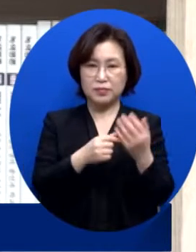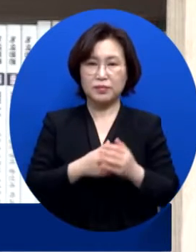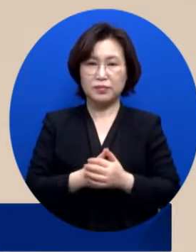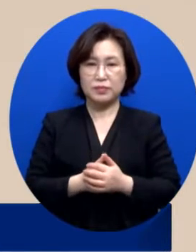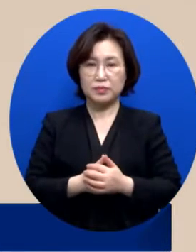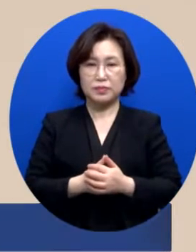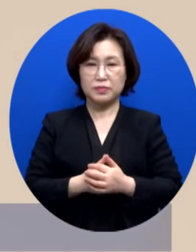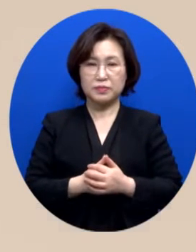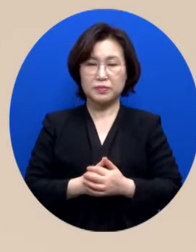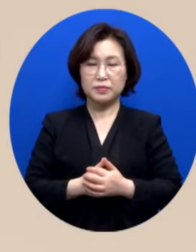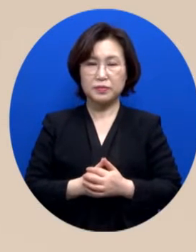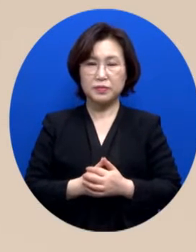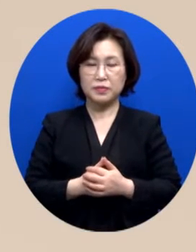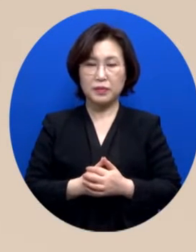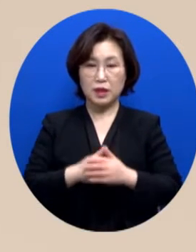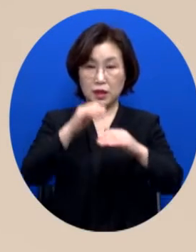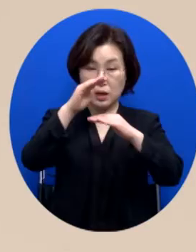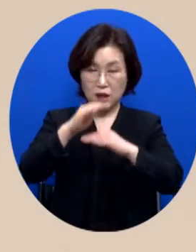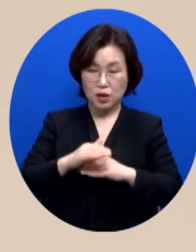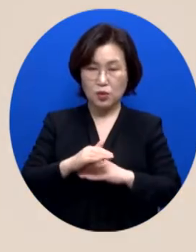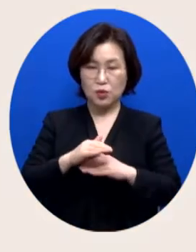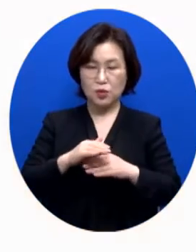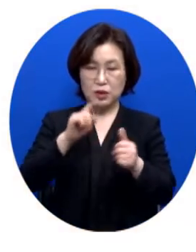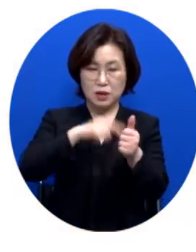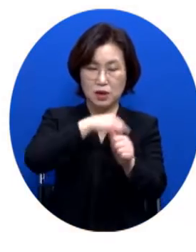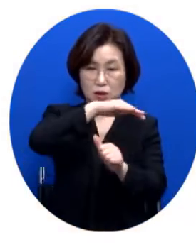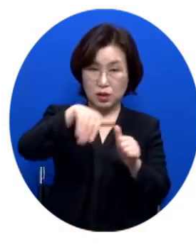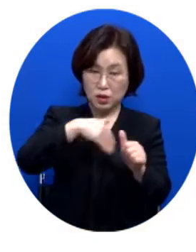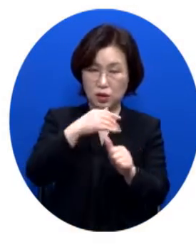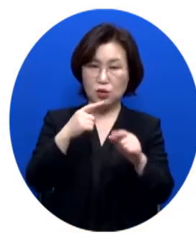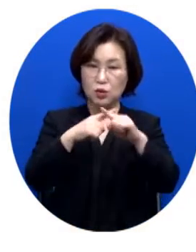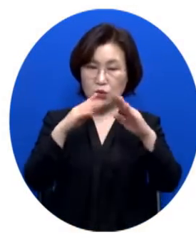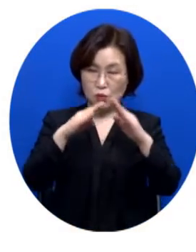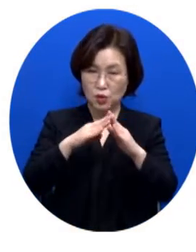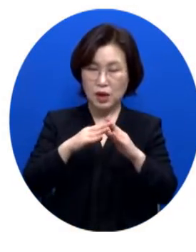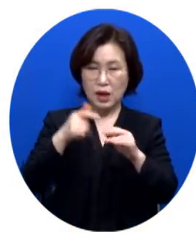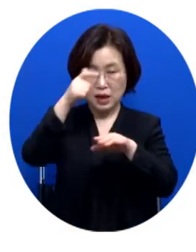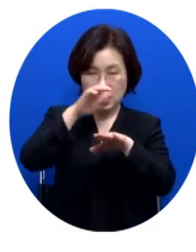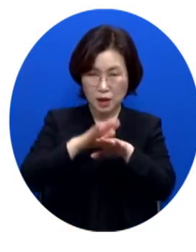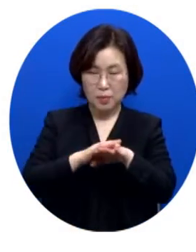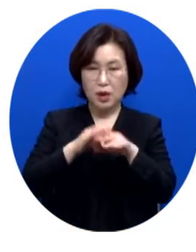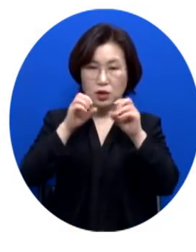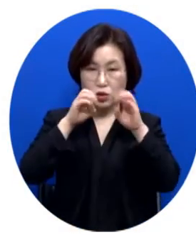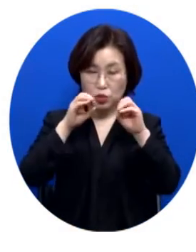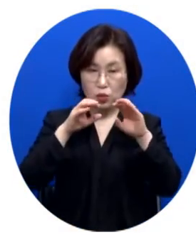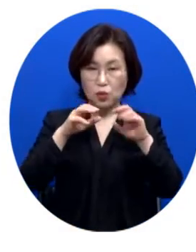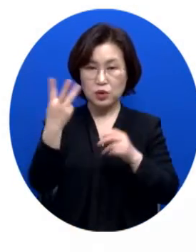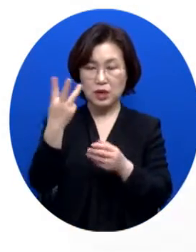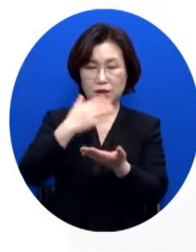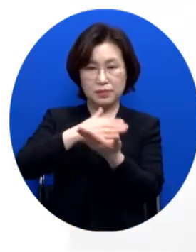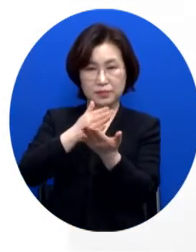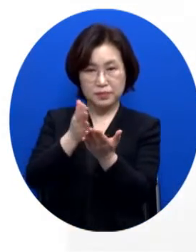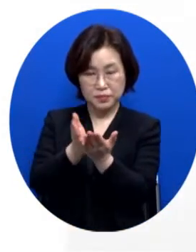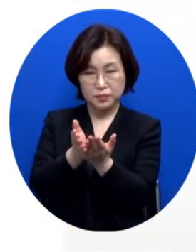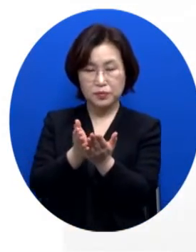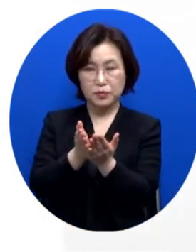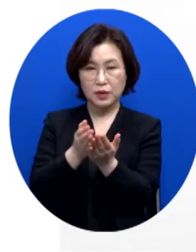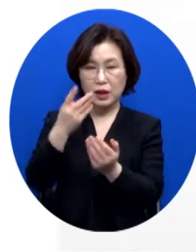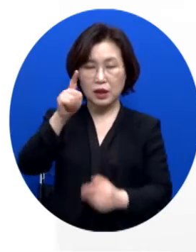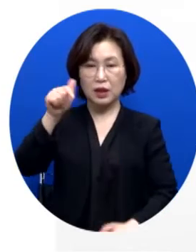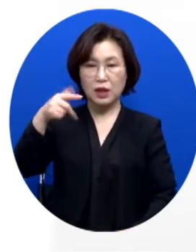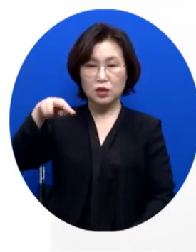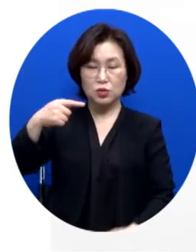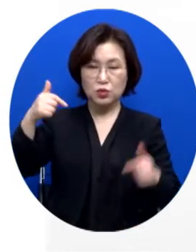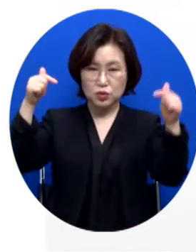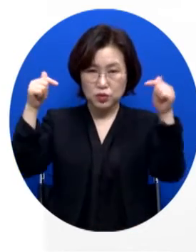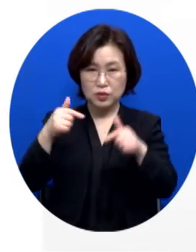했습니다 이 매뉴얼은 생태 교회를 위한 예배 교육청 교 등 새 카테고리로 9분에 편수 중립 사회를